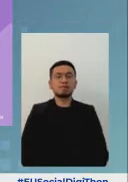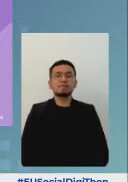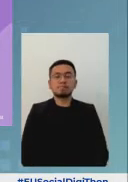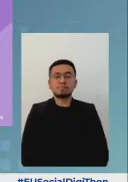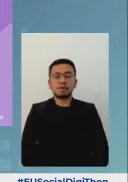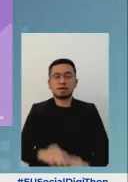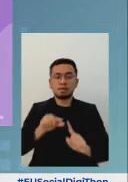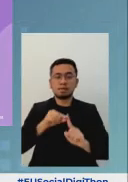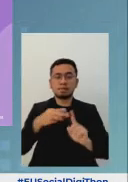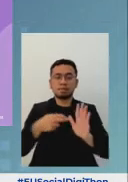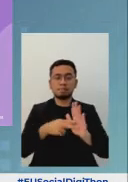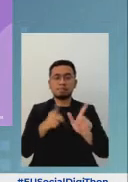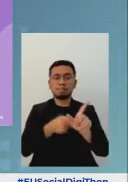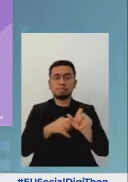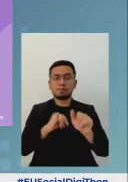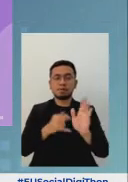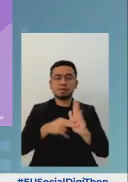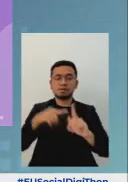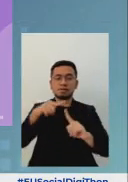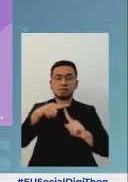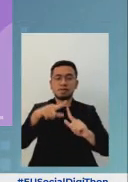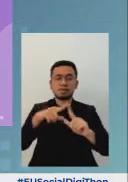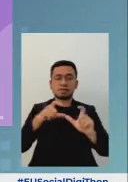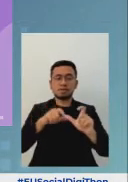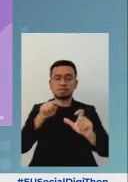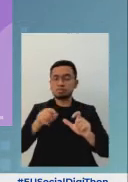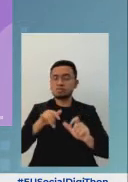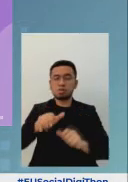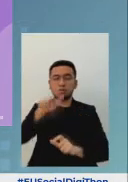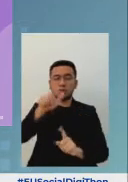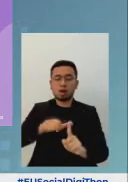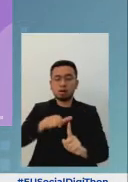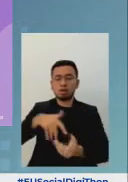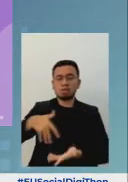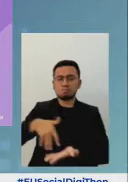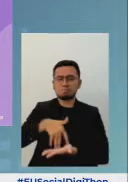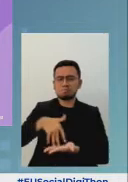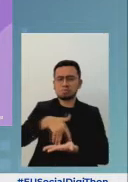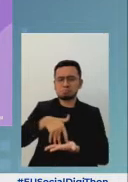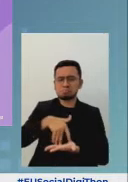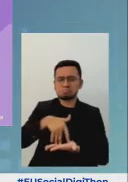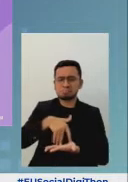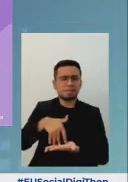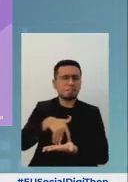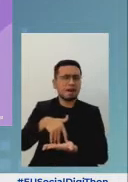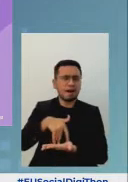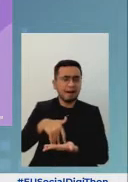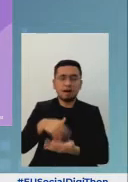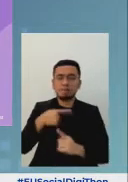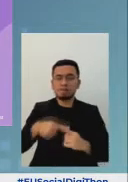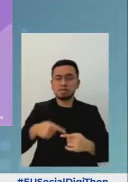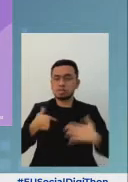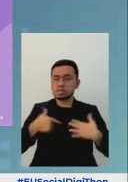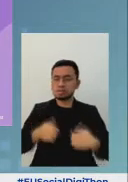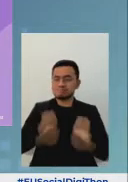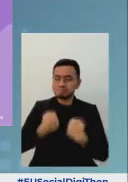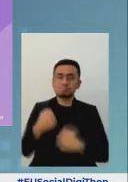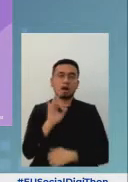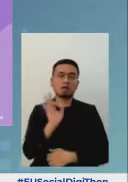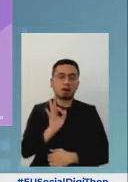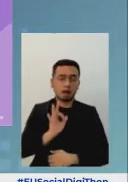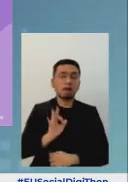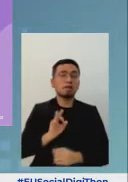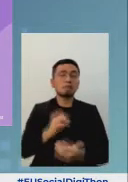yang lemah tak berdaya gitu, namun dia adalah seseorang yang berdaya yang juga bisa mengubah hidupnya, gitu ya.